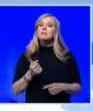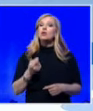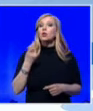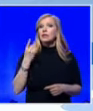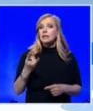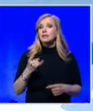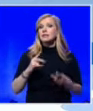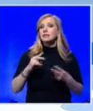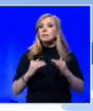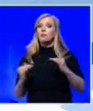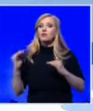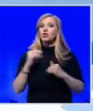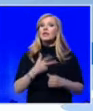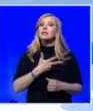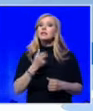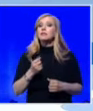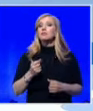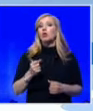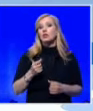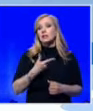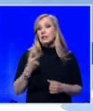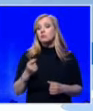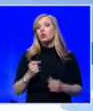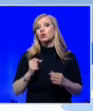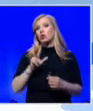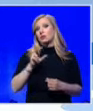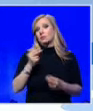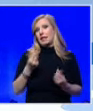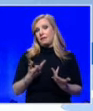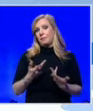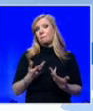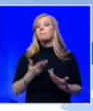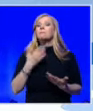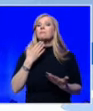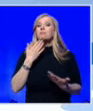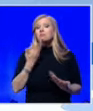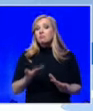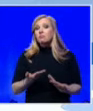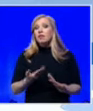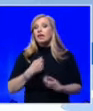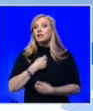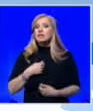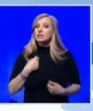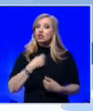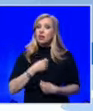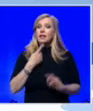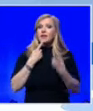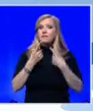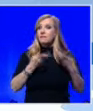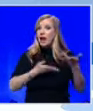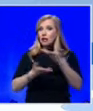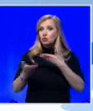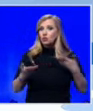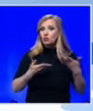780 лева. Обещанието беше да има последващо увеличение. А за съжаление в разговорите